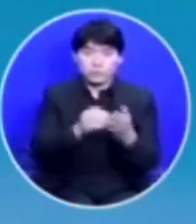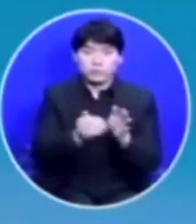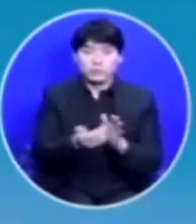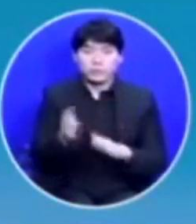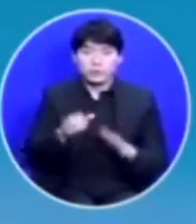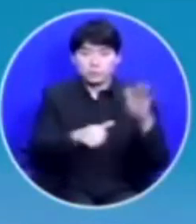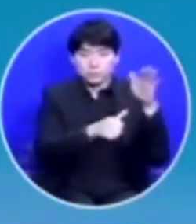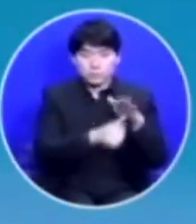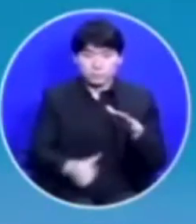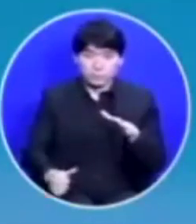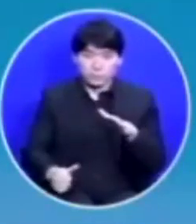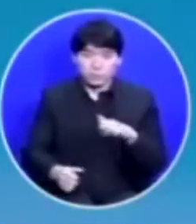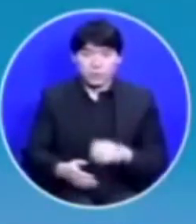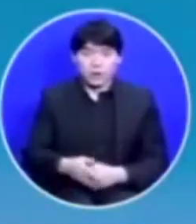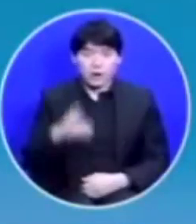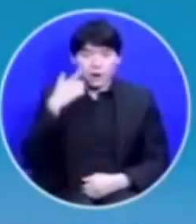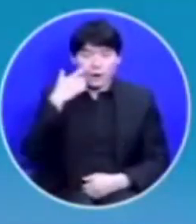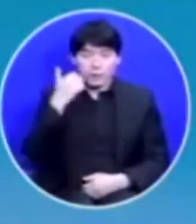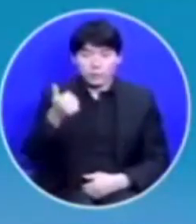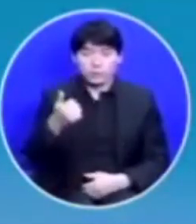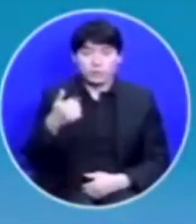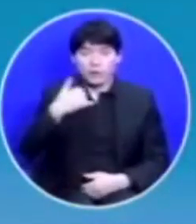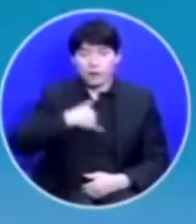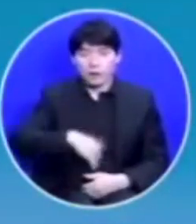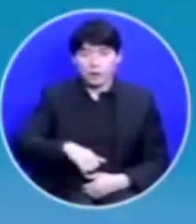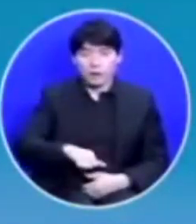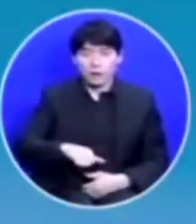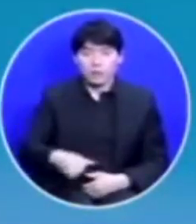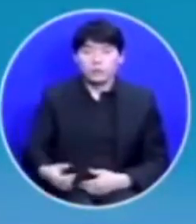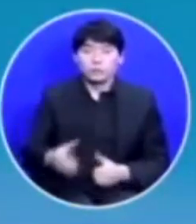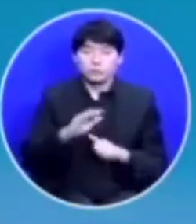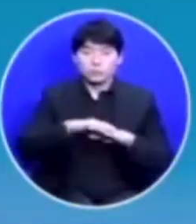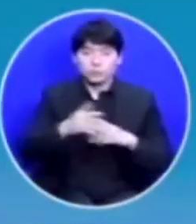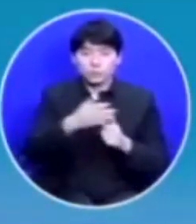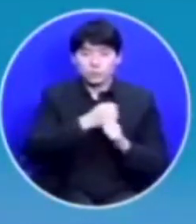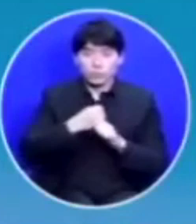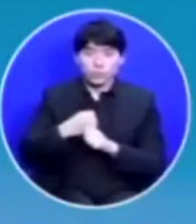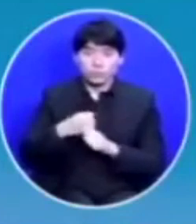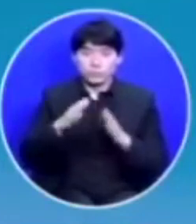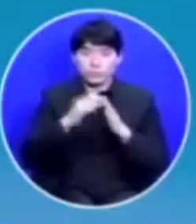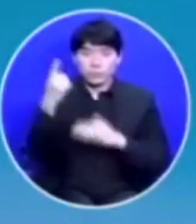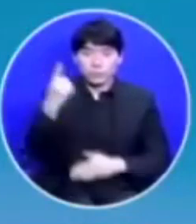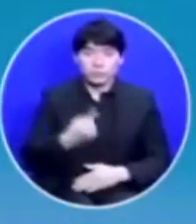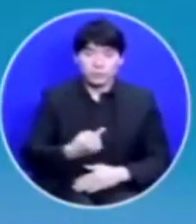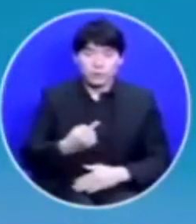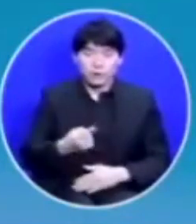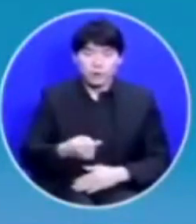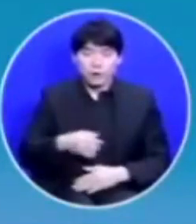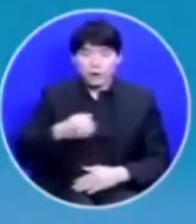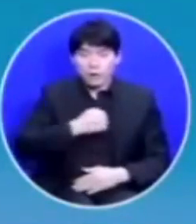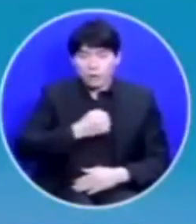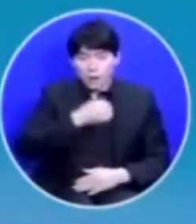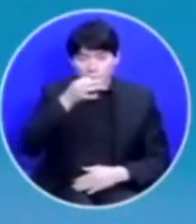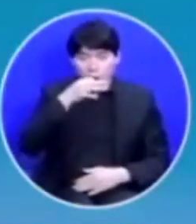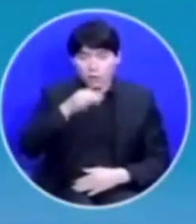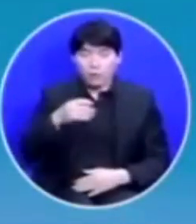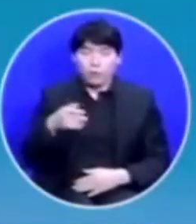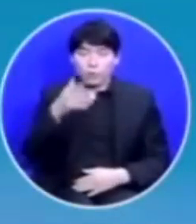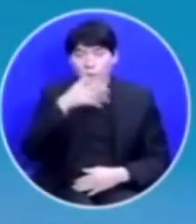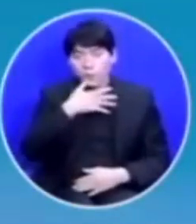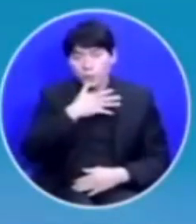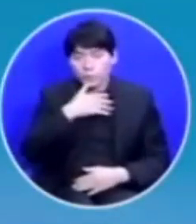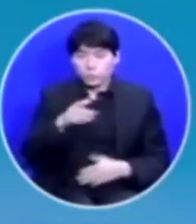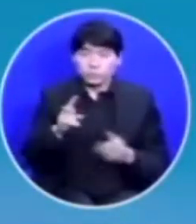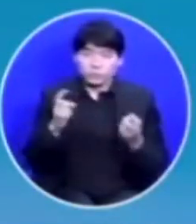아버지가 아들의 손을 잡고 집으로 돌아오면서 탄식을 합니다 아니 어째서 이런 바보가 우리집에 태어났을까